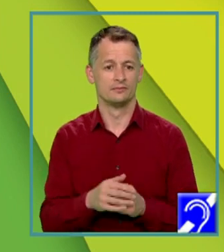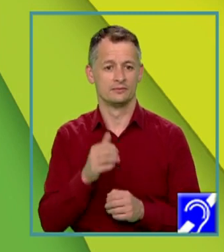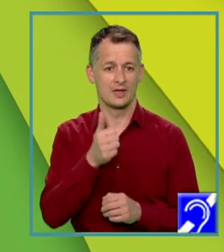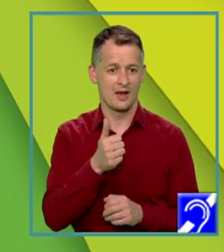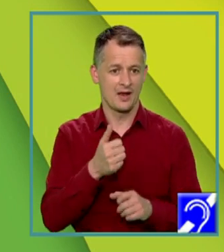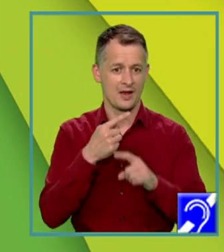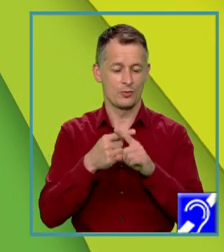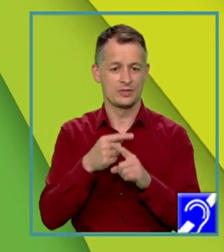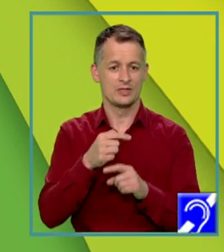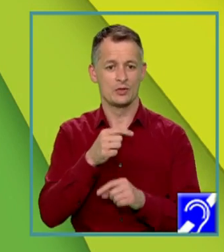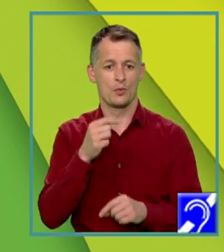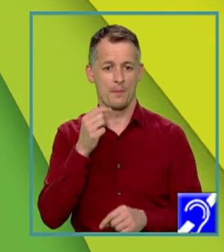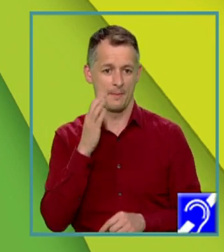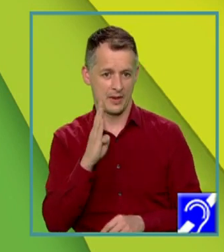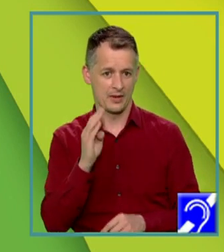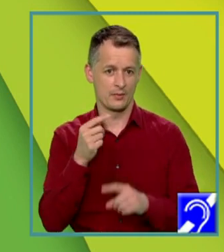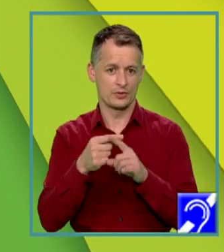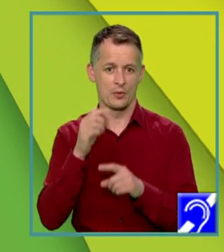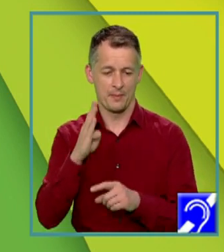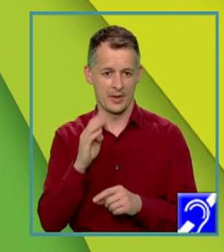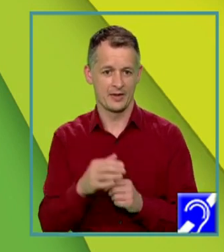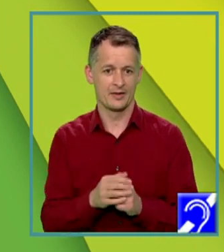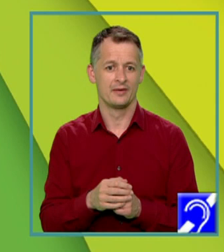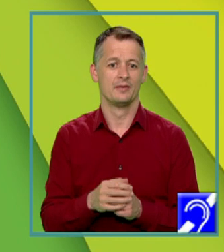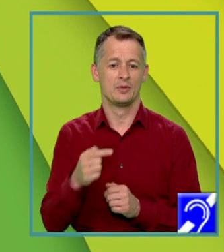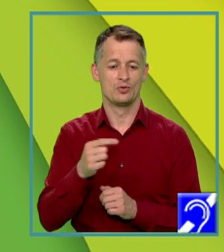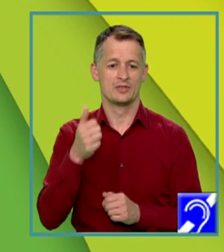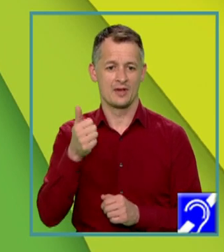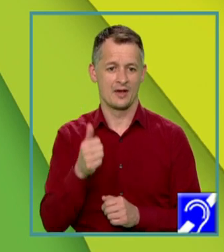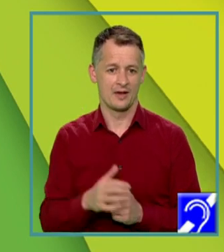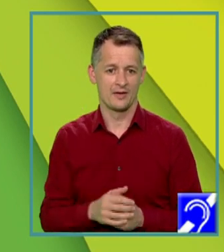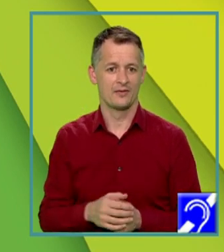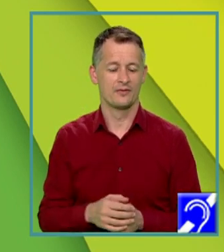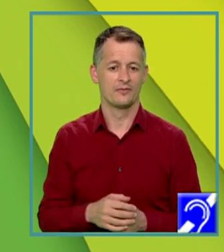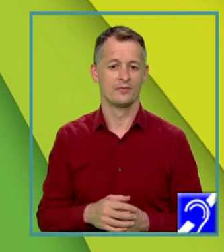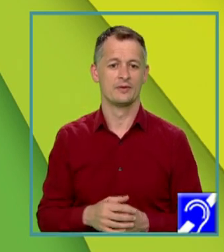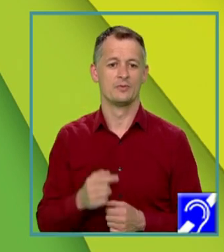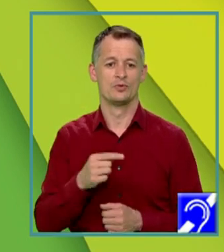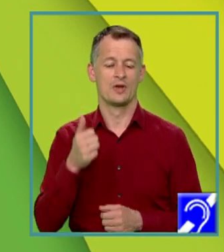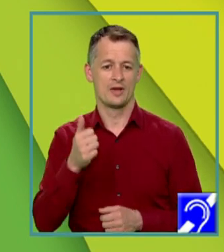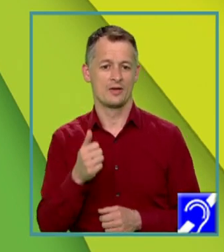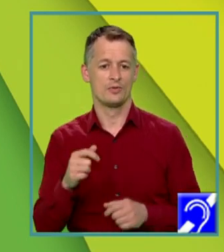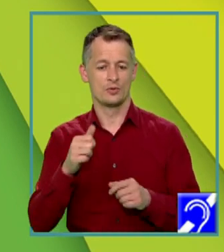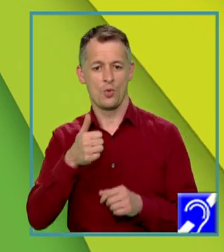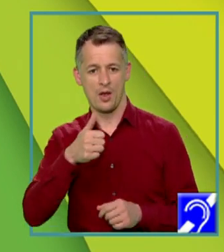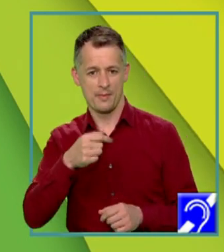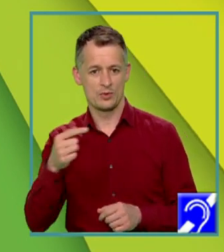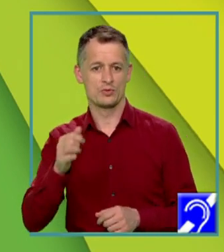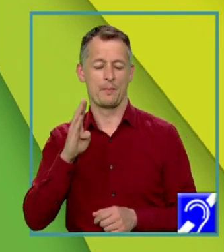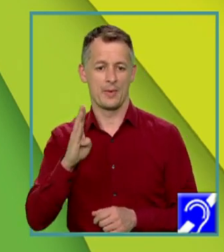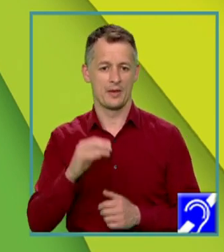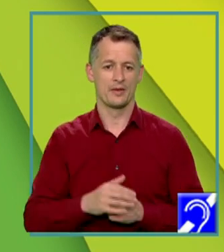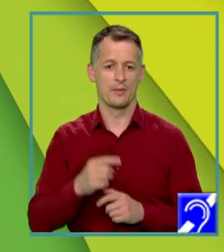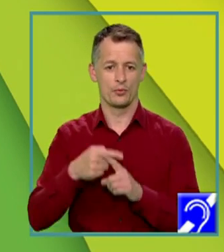înmulțit cu b înmulțit cu b minus A minus a înmulțit cu a înmulțit cu B